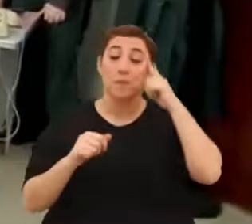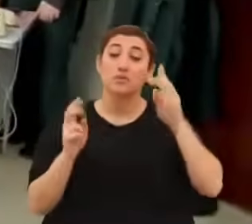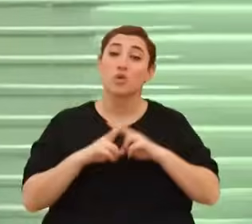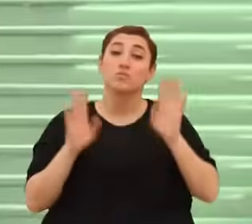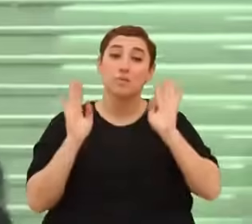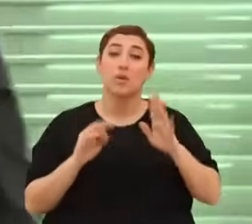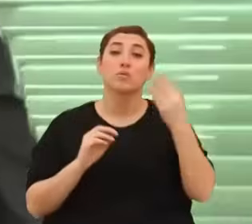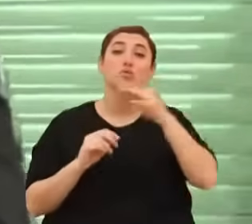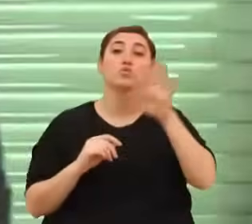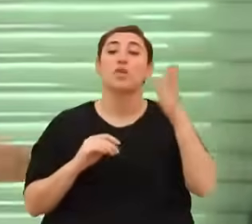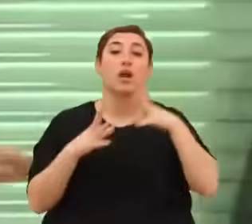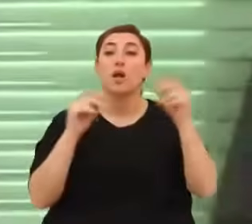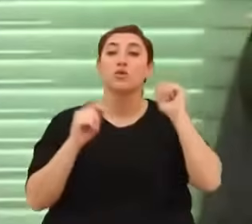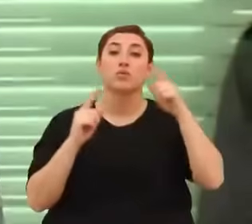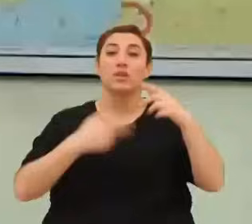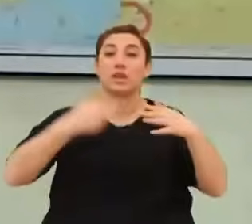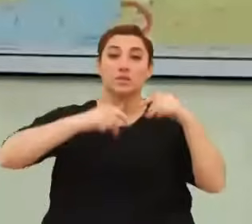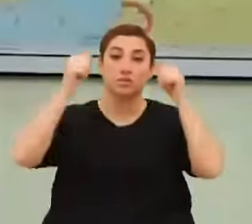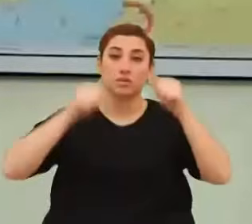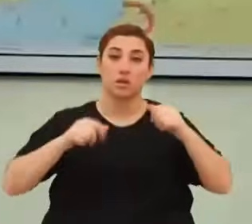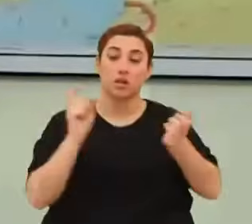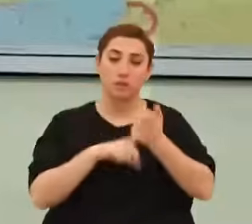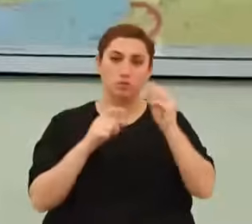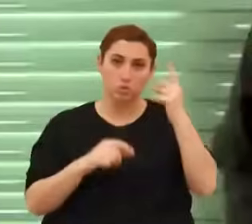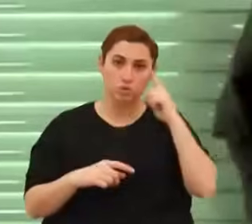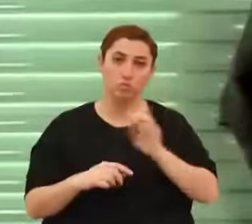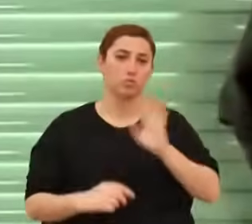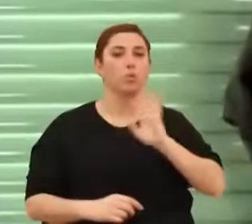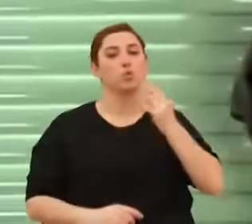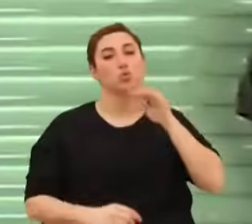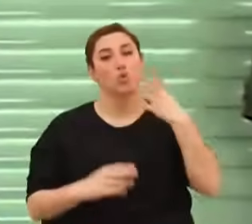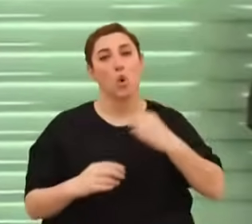Başkomiserim ama çocuk falan kaybolduğu zaman onun resmini asıyoruz. Tavuk çocuk mudur Selahattin ya? Yok,